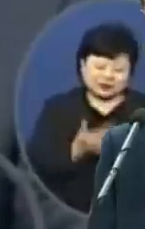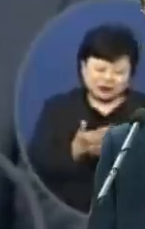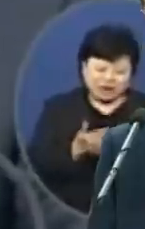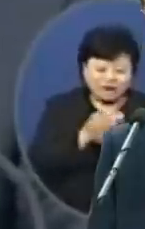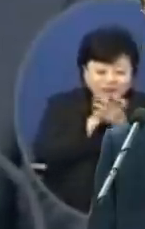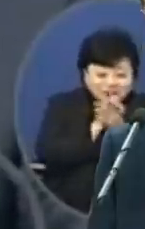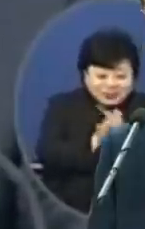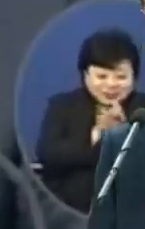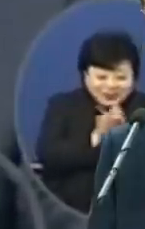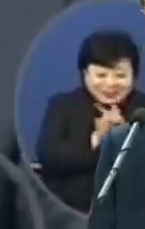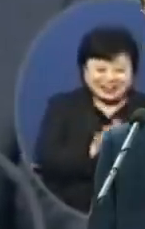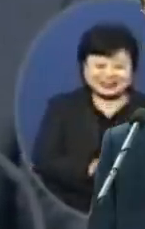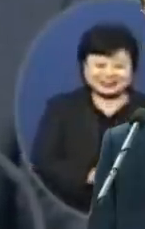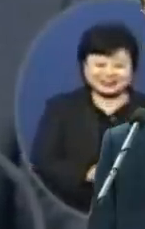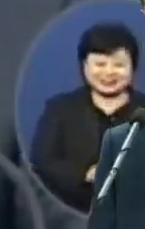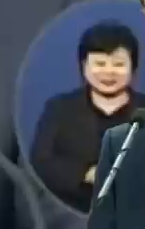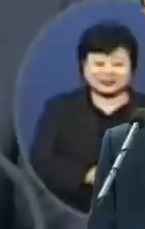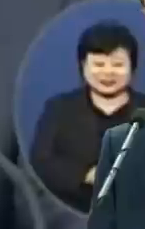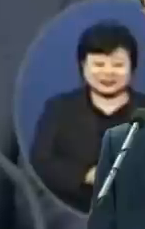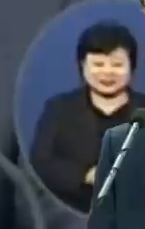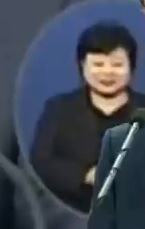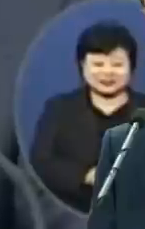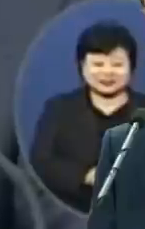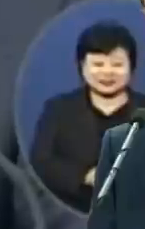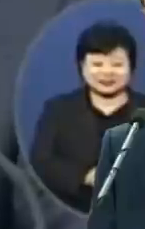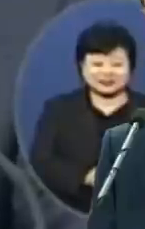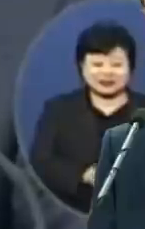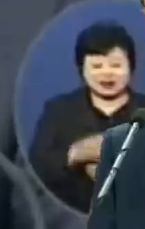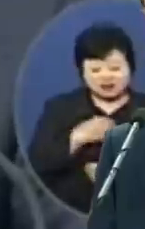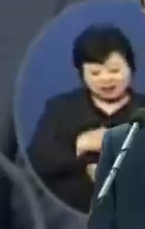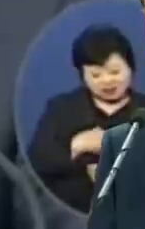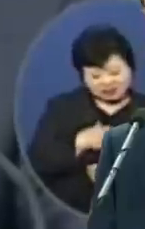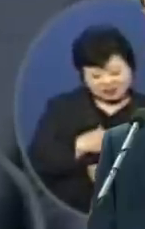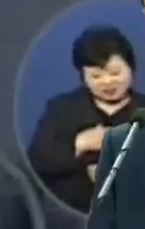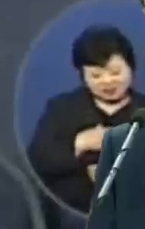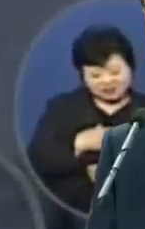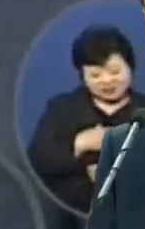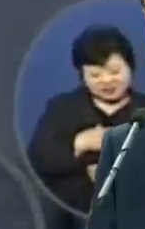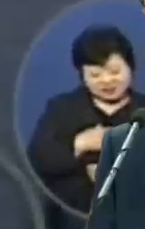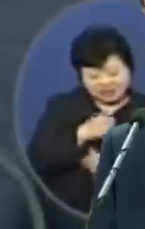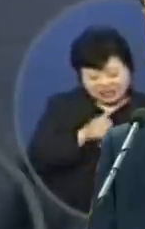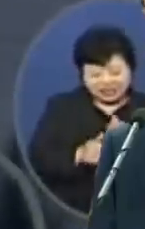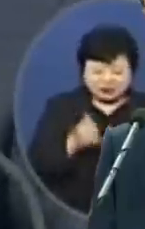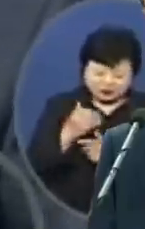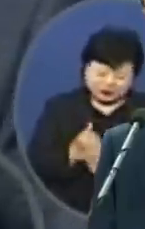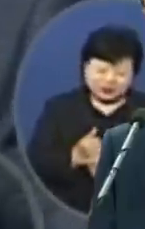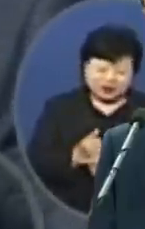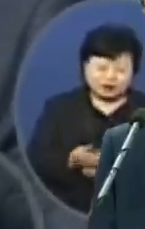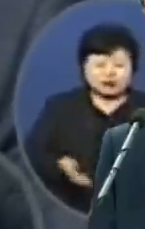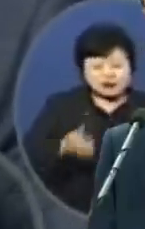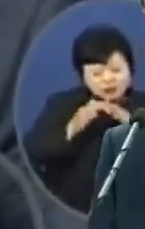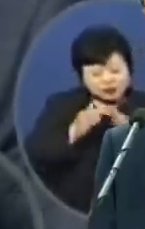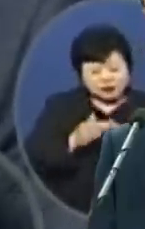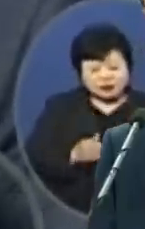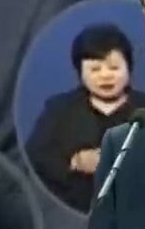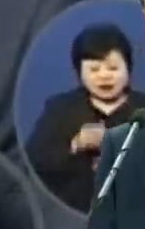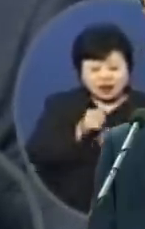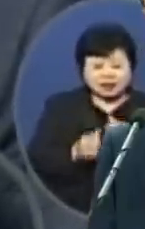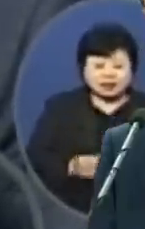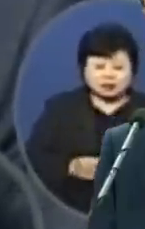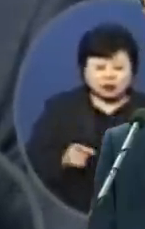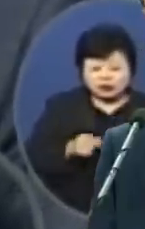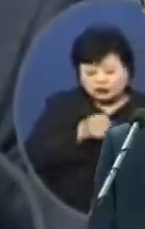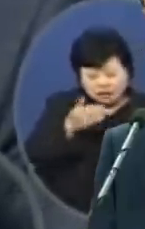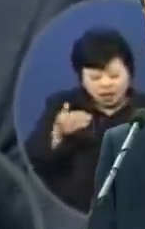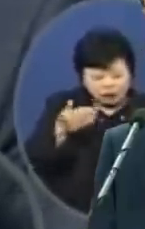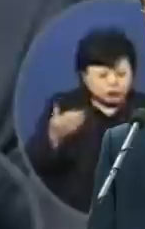도와주십시오. 그 기도를 하고 시내로 나오면서 걱정이 대단합니다. 저 하나님을 의지하고 세운다 해놓고 난 다음 안 되면 하나님 어디 계시냐 그러면